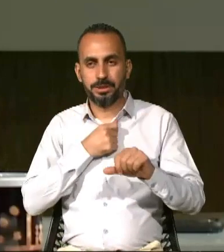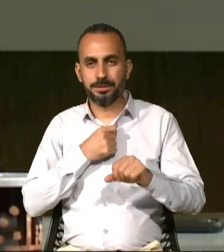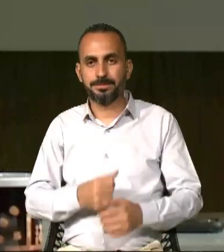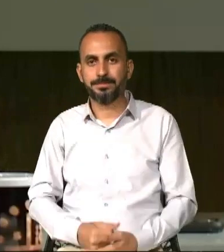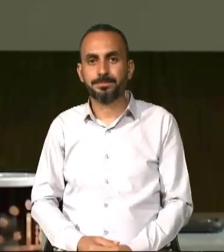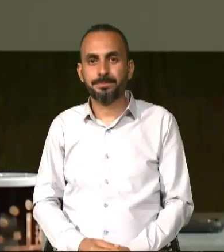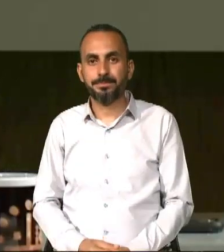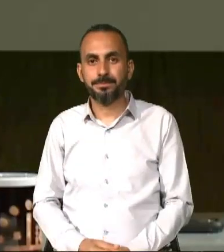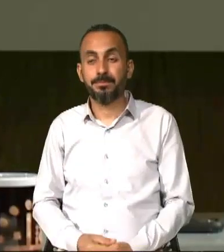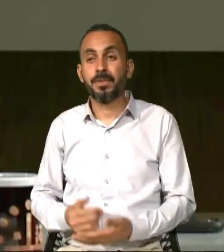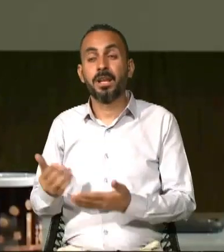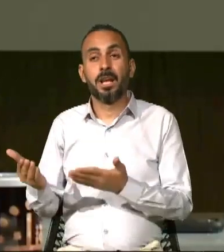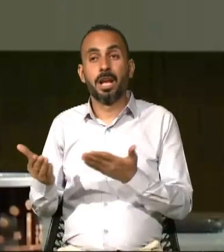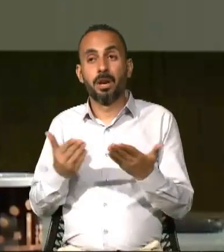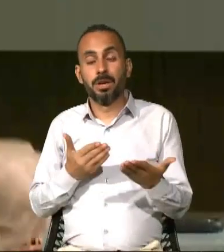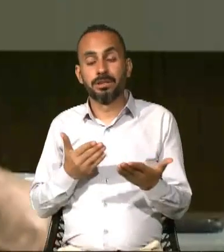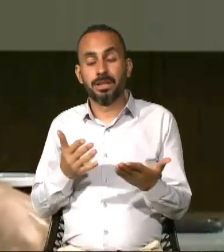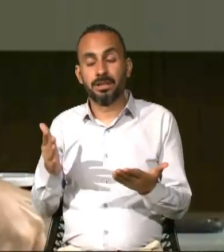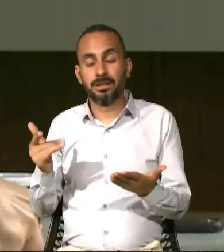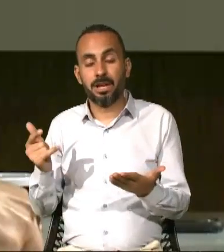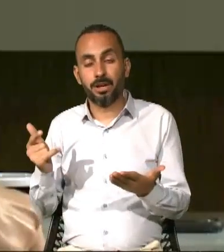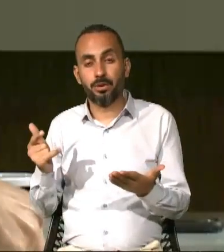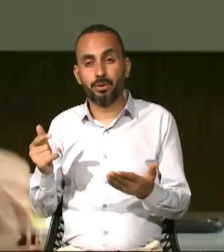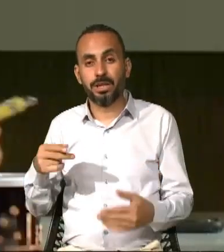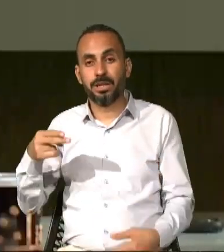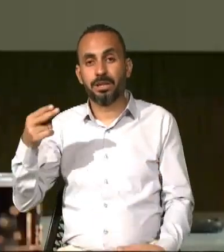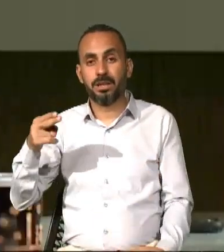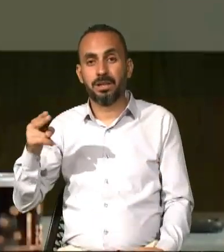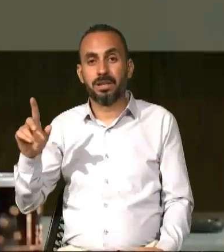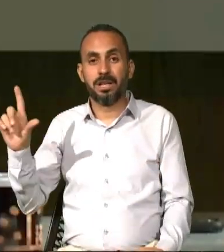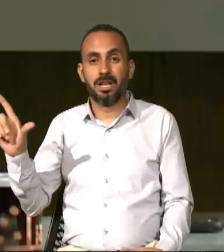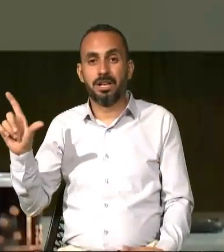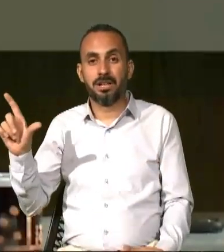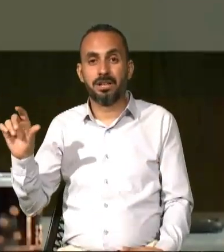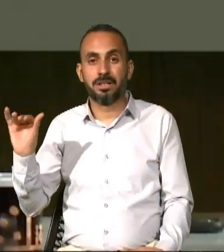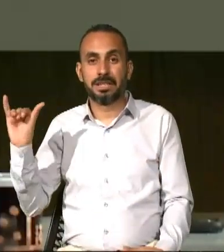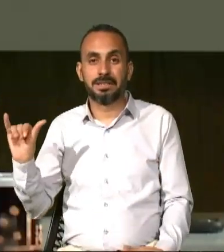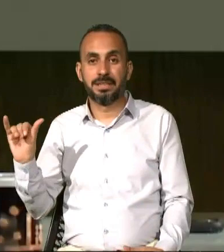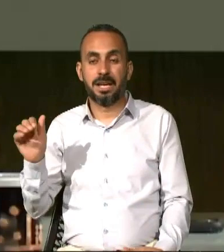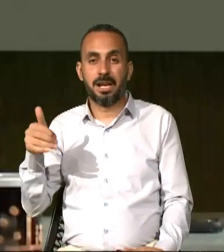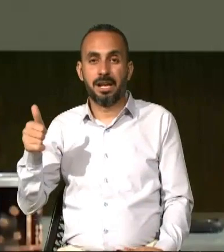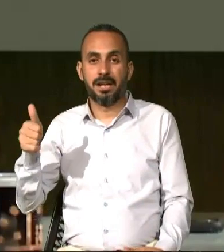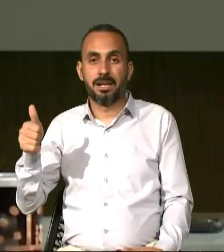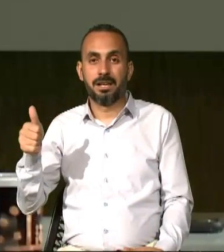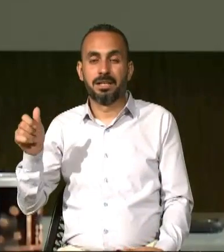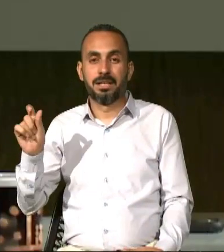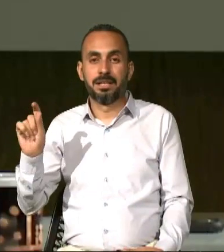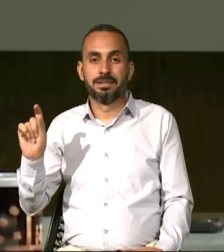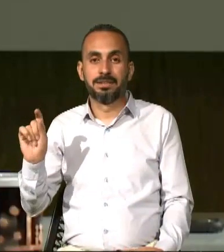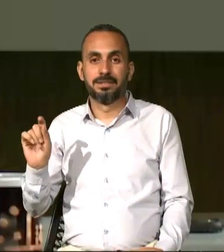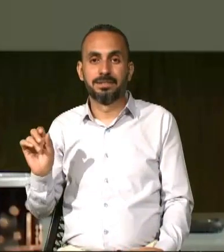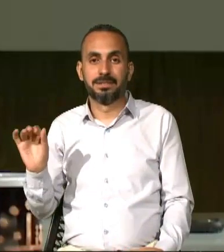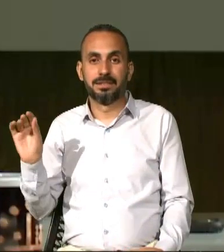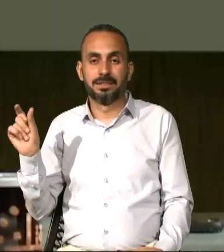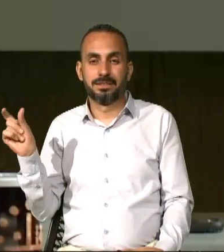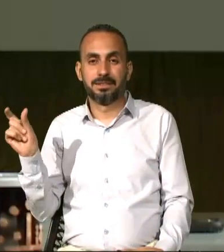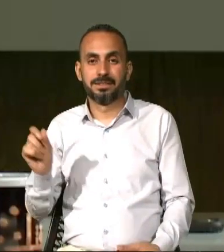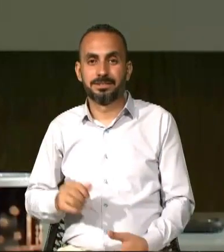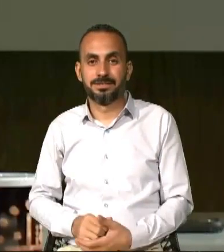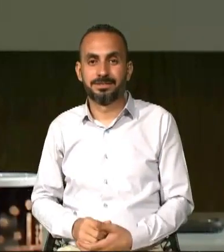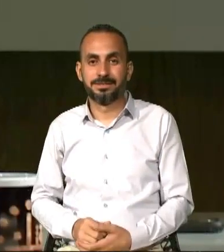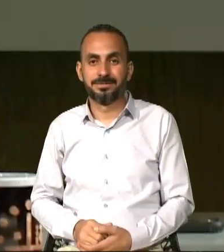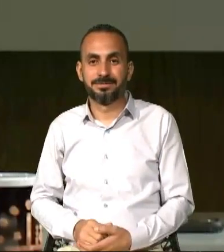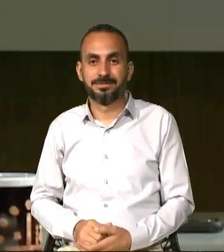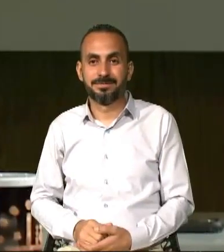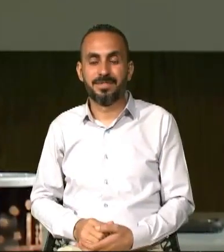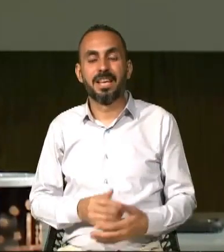ايوه اخي عريان اتفضل. بحييك يا ابونا، منور الدنيا كلها. والنهارده انت حضرتك عريس الله يخليك دايما